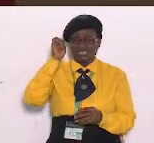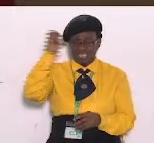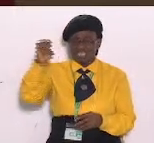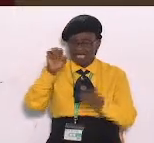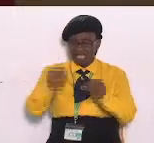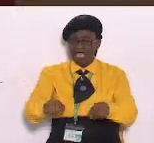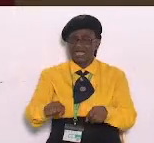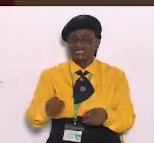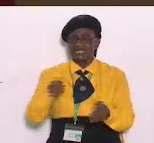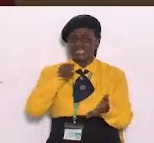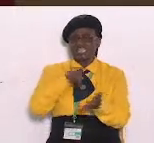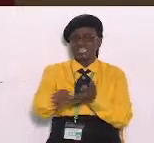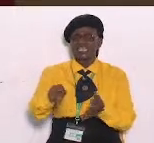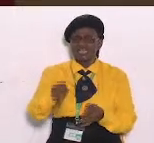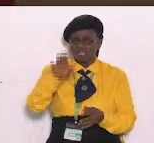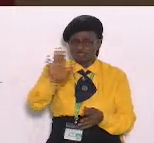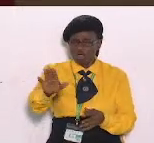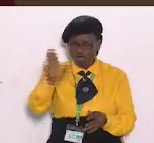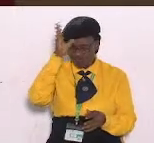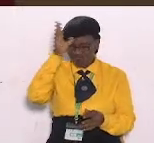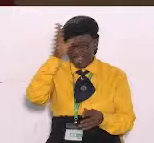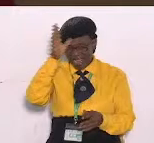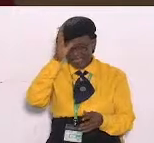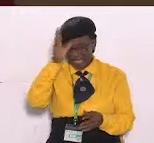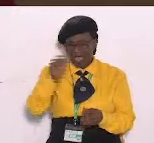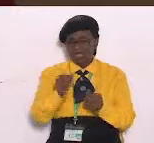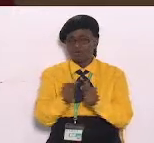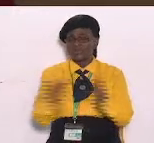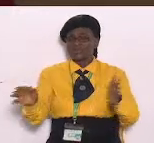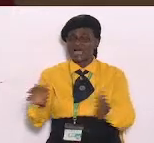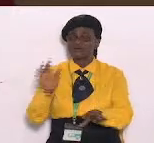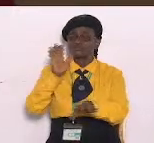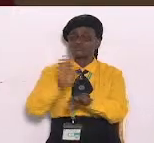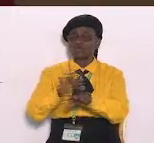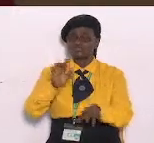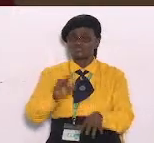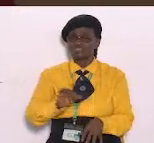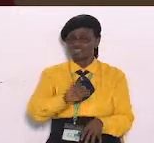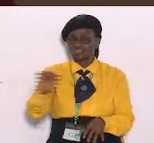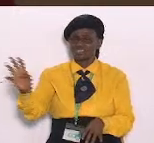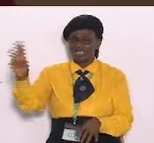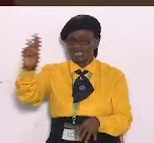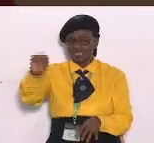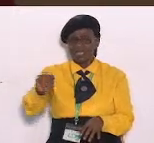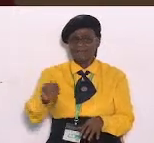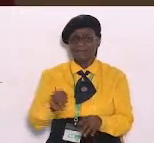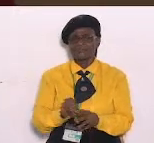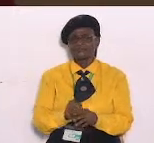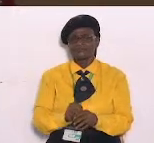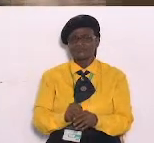ton Boris de ton père il peut tuer ton père sans les toucher